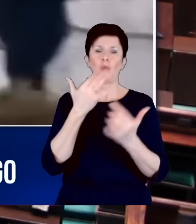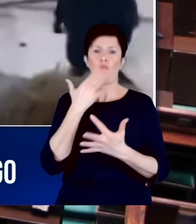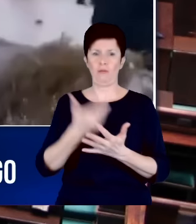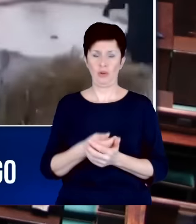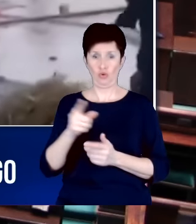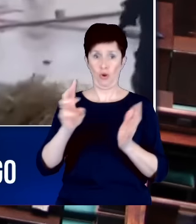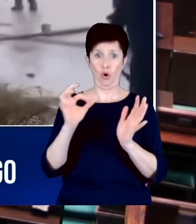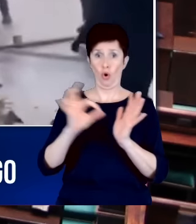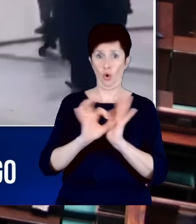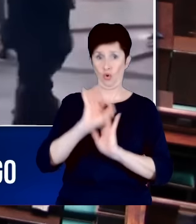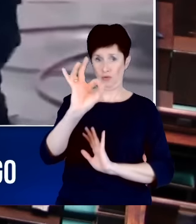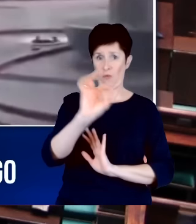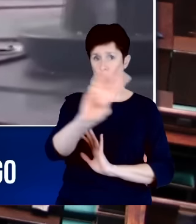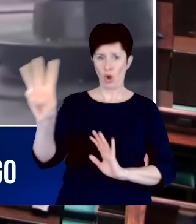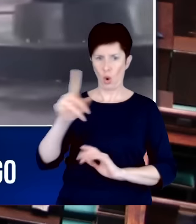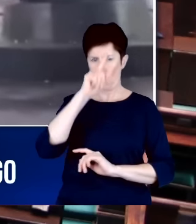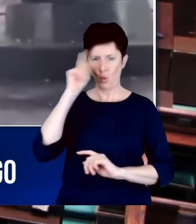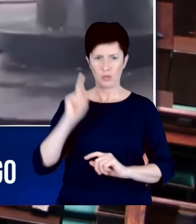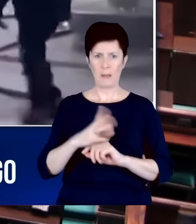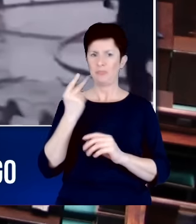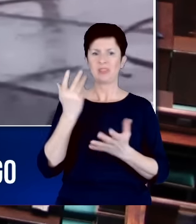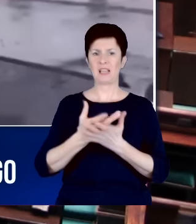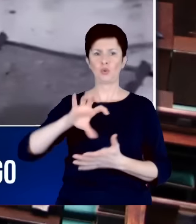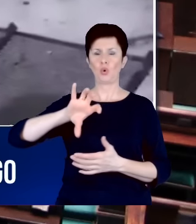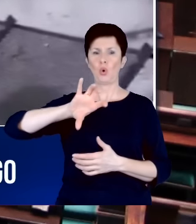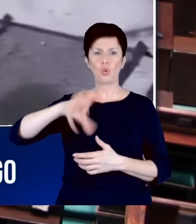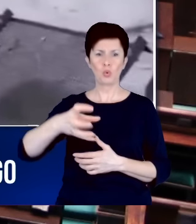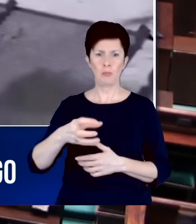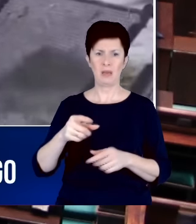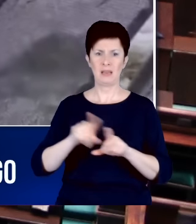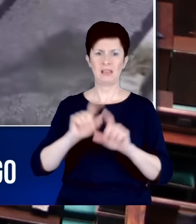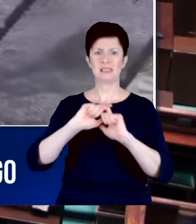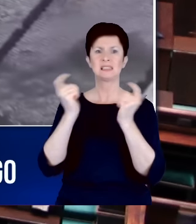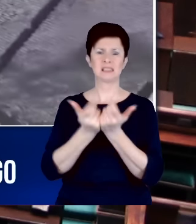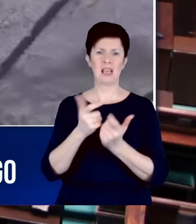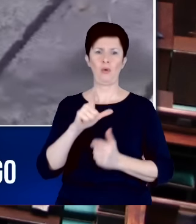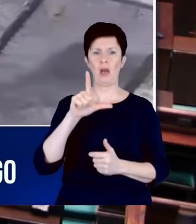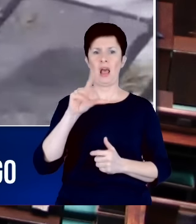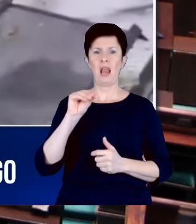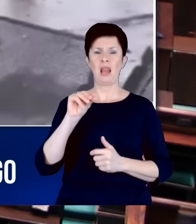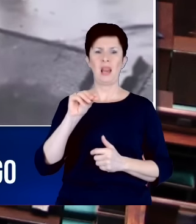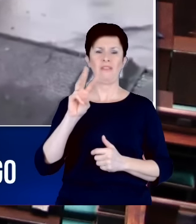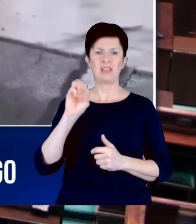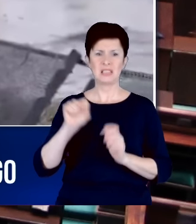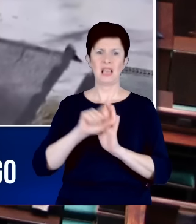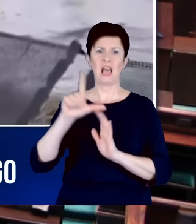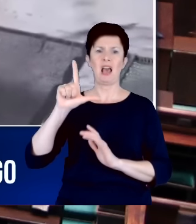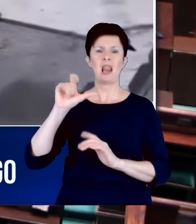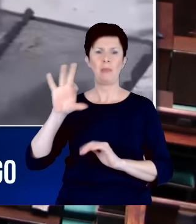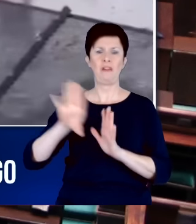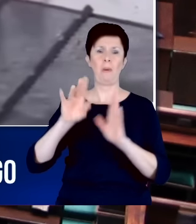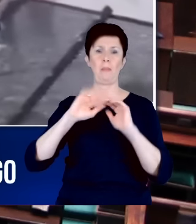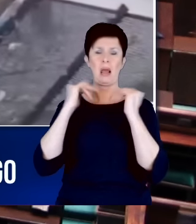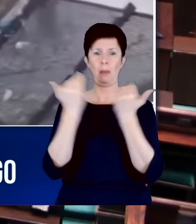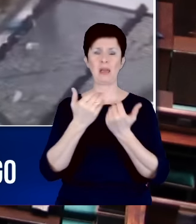Róży Thun, nie mówię tylko o grupie Renew, ale całe lewactwo oraz liberałowie w Parlamencie Europejskim,